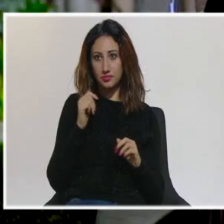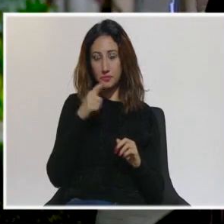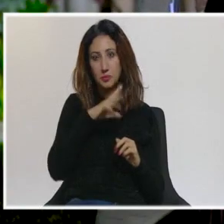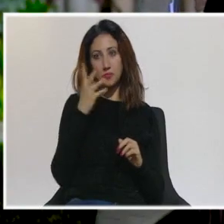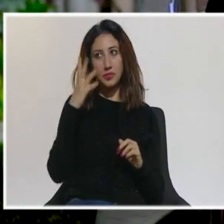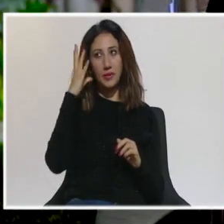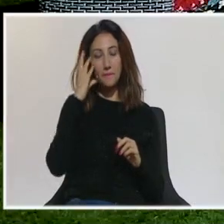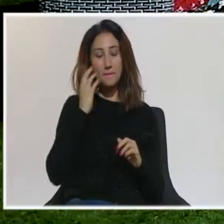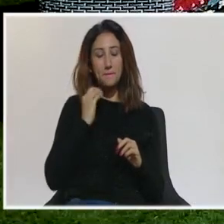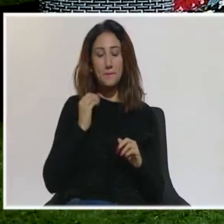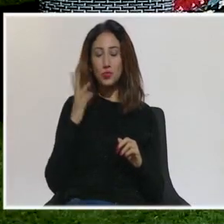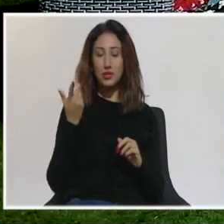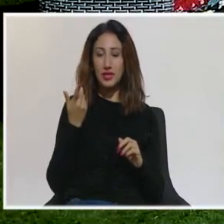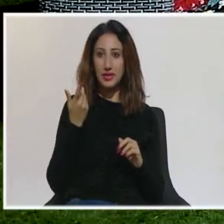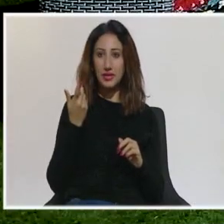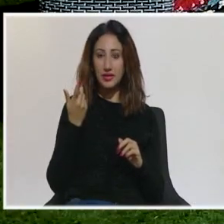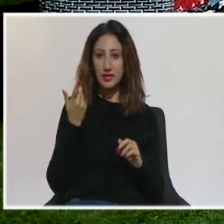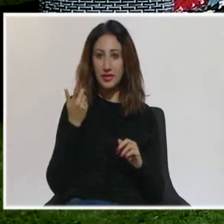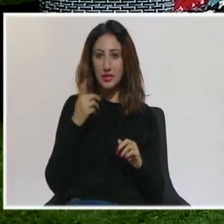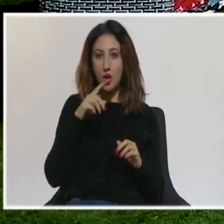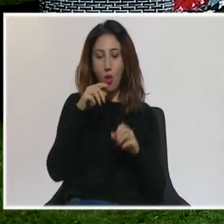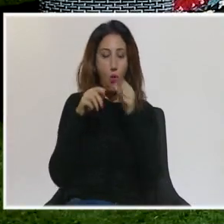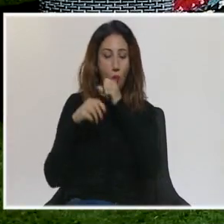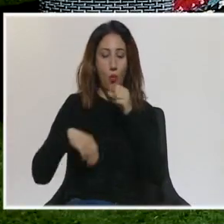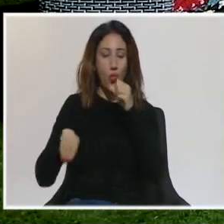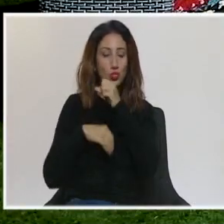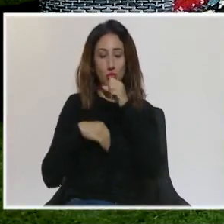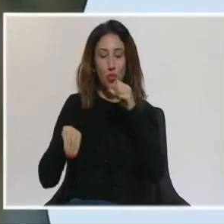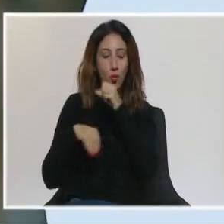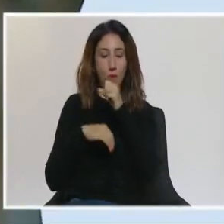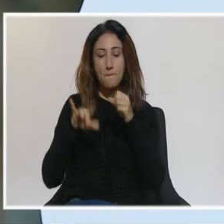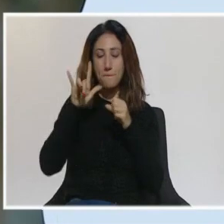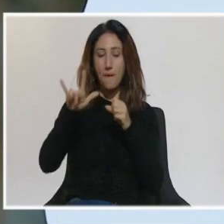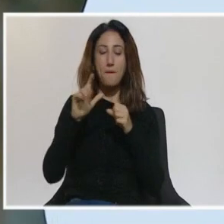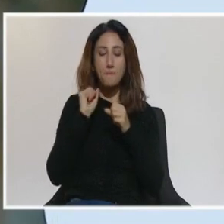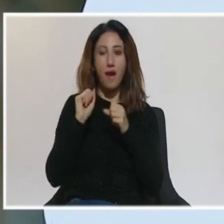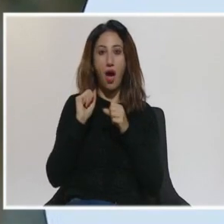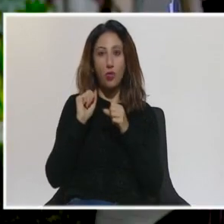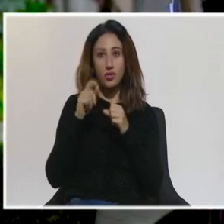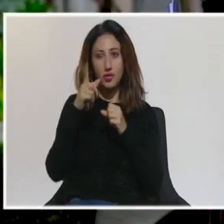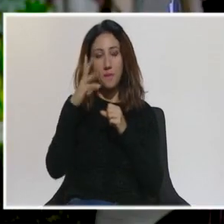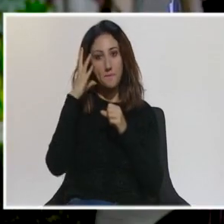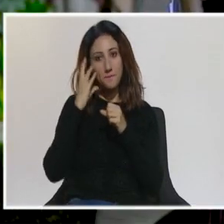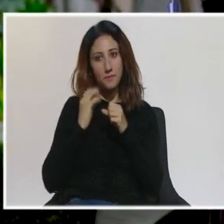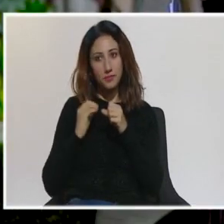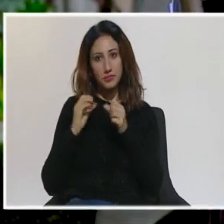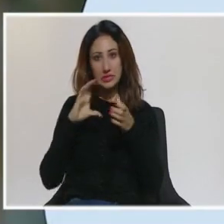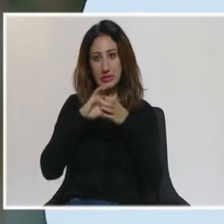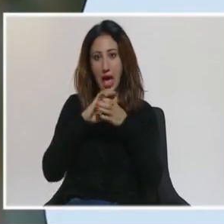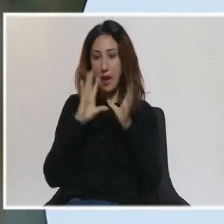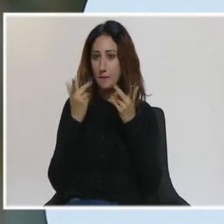بقى تنزله بقى ايه بقى بيعشق ام كلثوم الله بيعشقها برافو يا جوز مين اقرب صديق لبابا